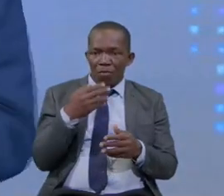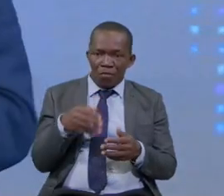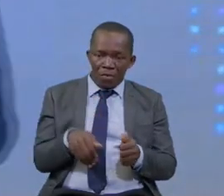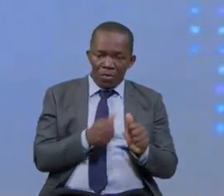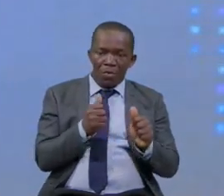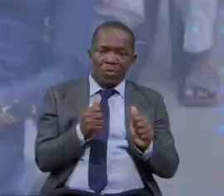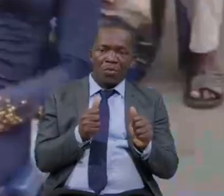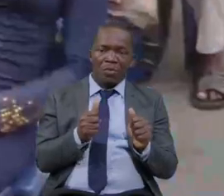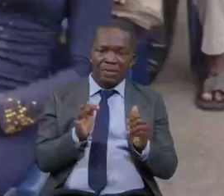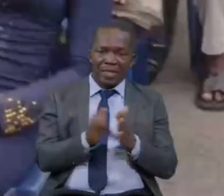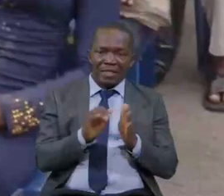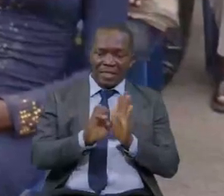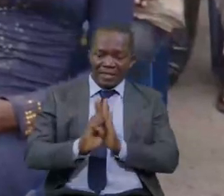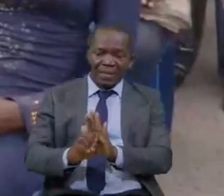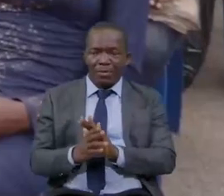Verset 20 dit,